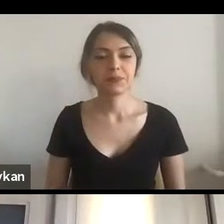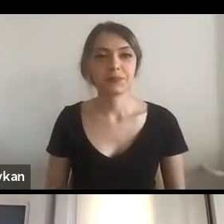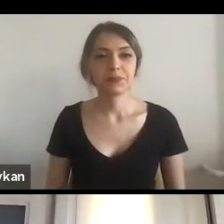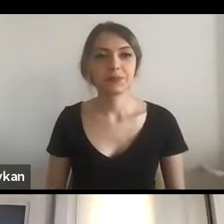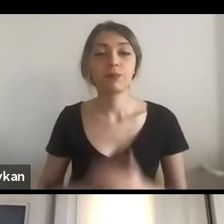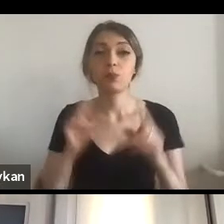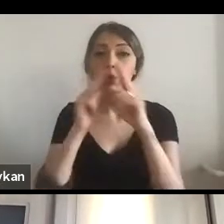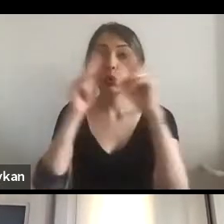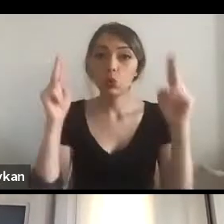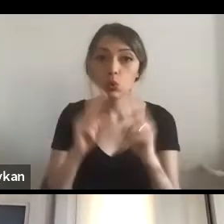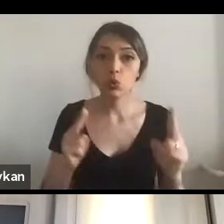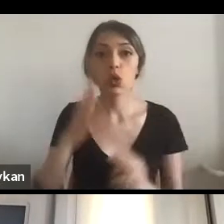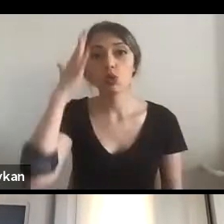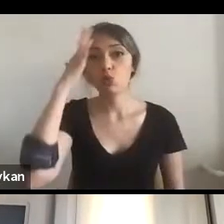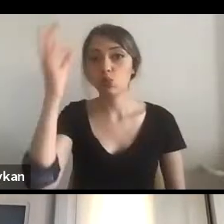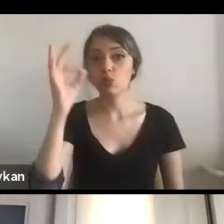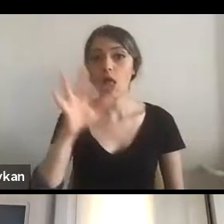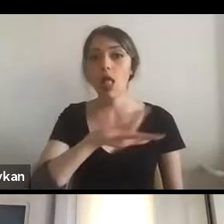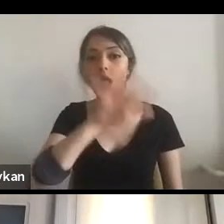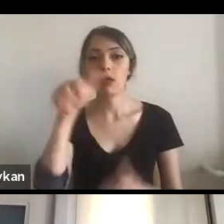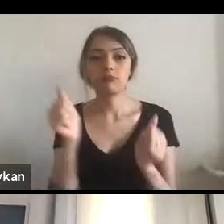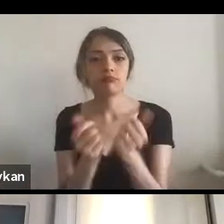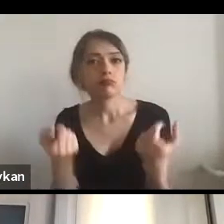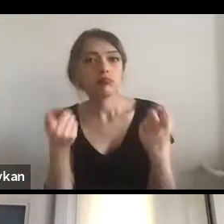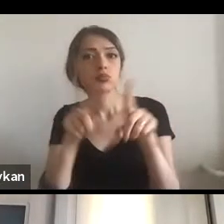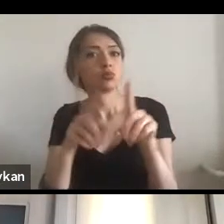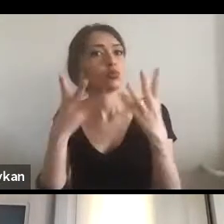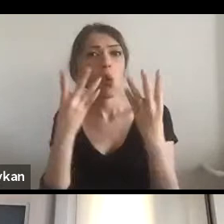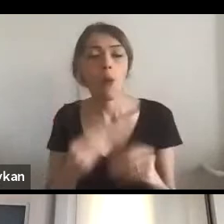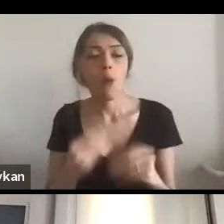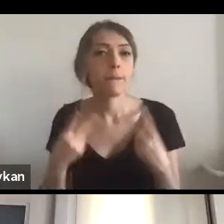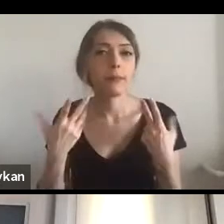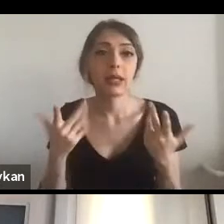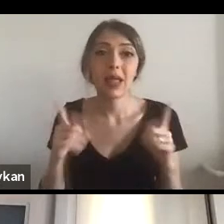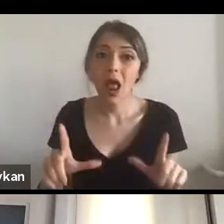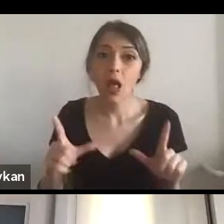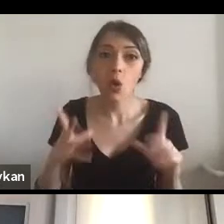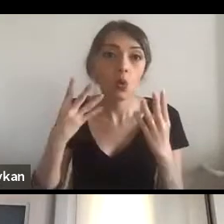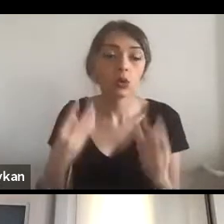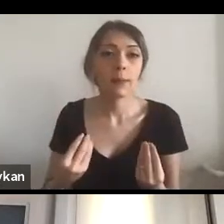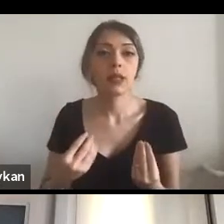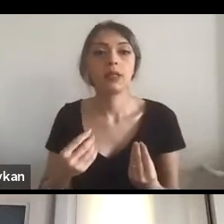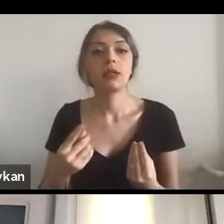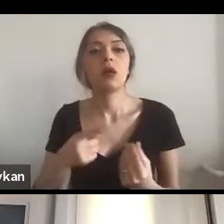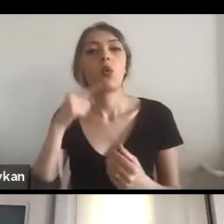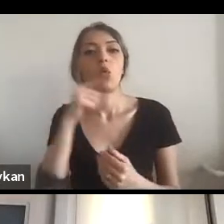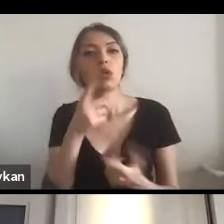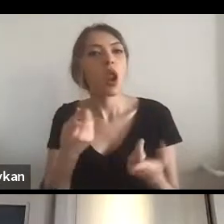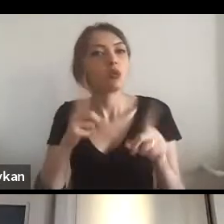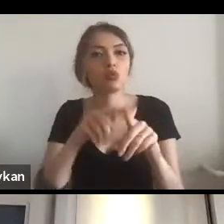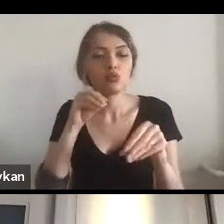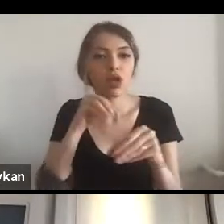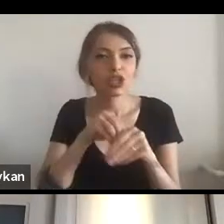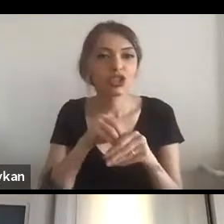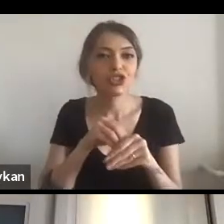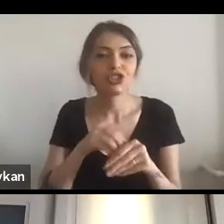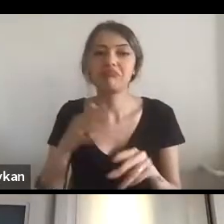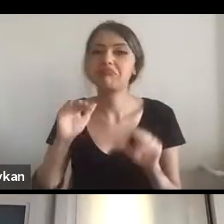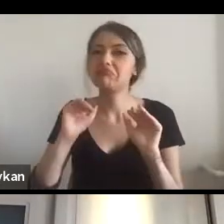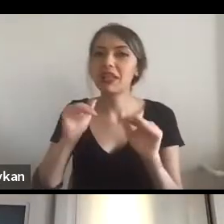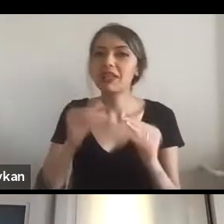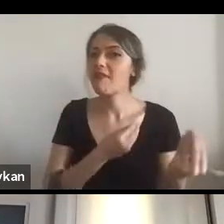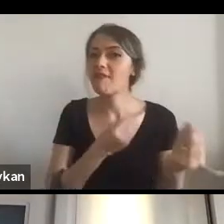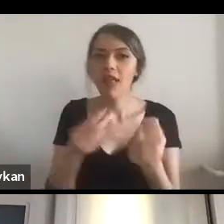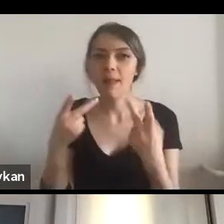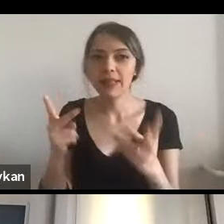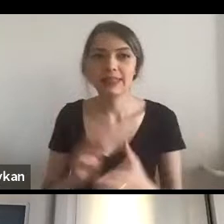Uluslararası uzmanlarla bir araya gelme belki gerekiyordur. Uluslararası uzmanlarla bir araya gelmek için destek